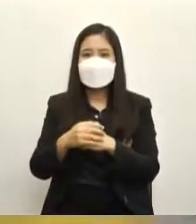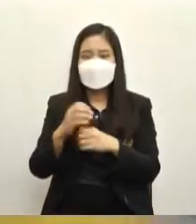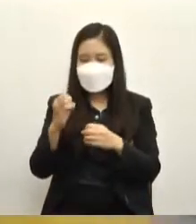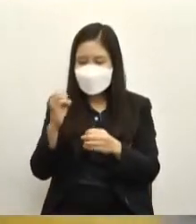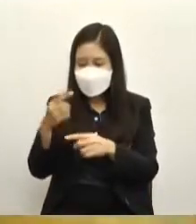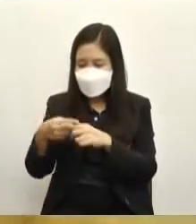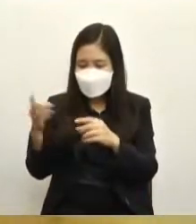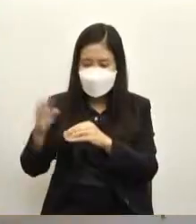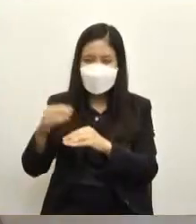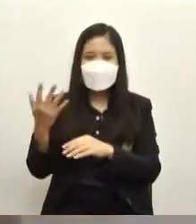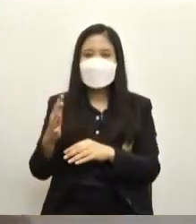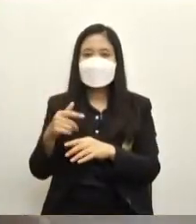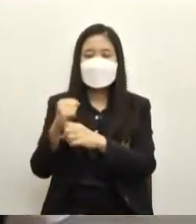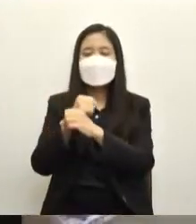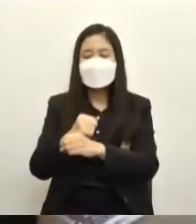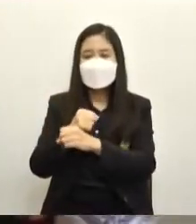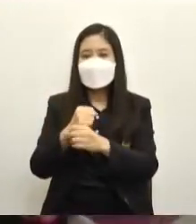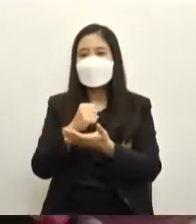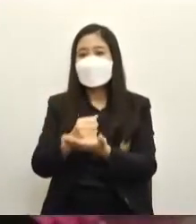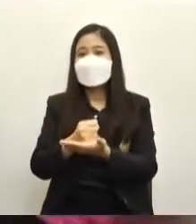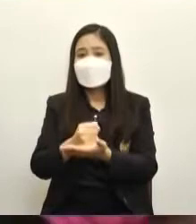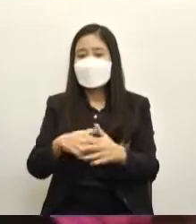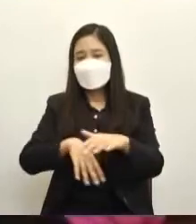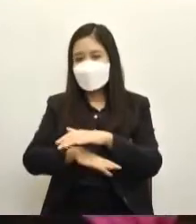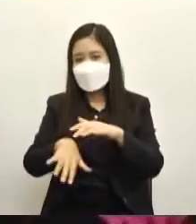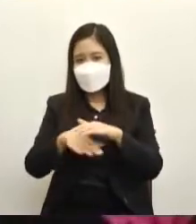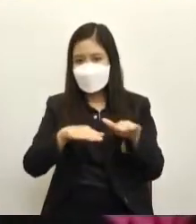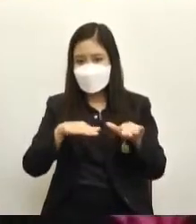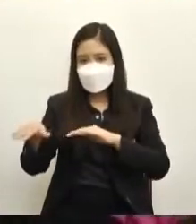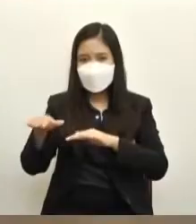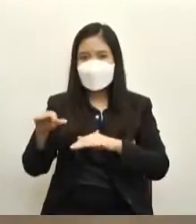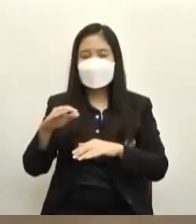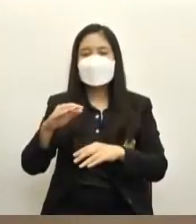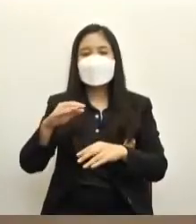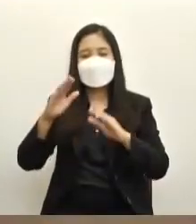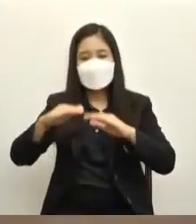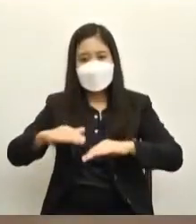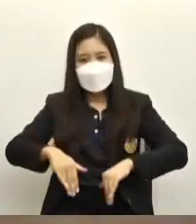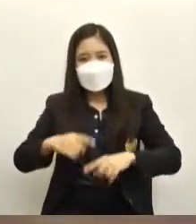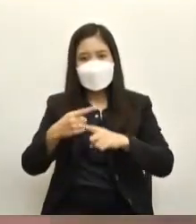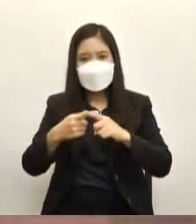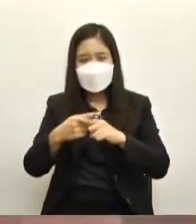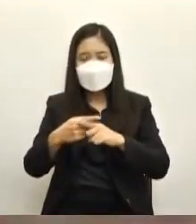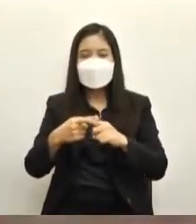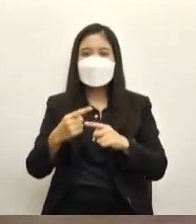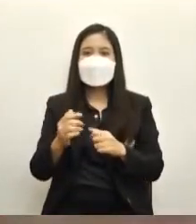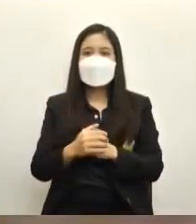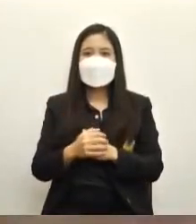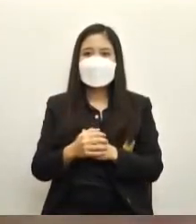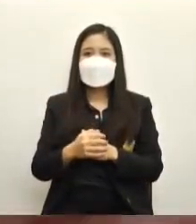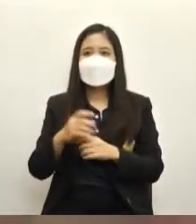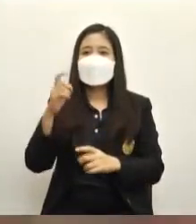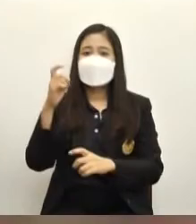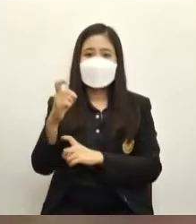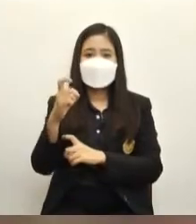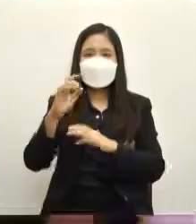ติมและเป็นการช่วยเหลือก่อนเตรียมนำส่งโรงพยาบาลเพื่อลดการบาดเจ็บความเจ็บปวดป้องกันอันตรายที่อาจจะก่อ